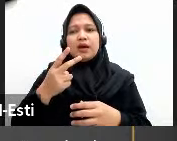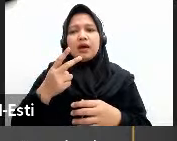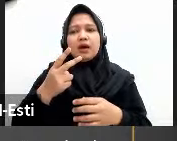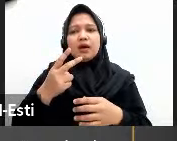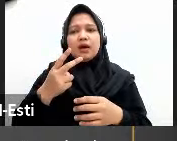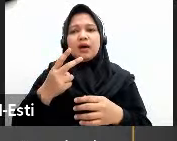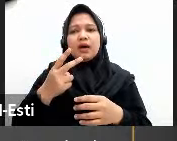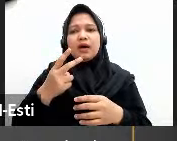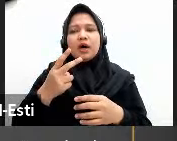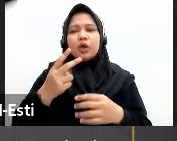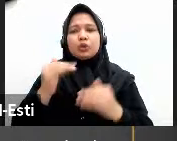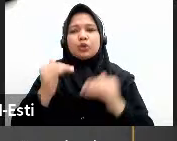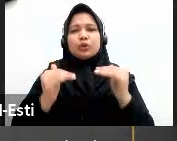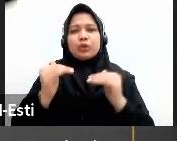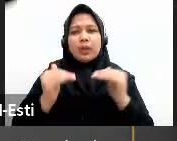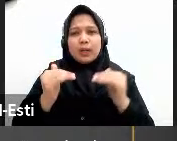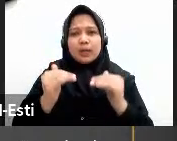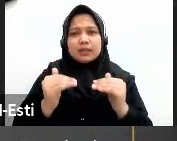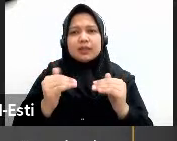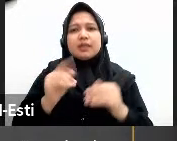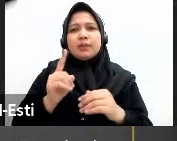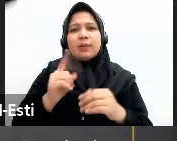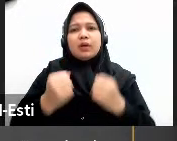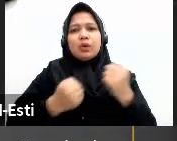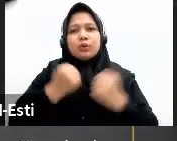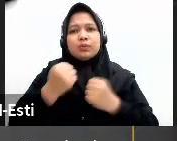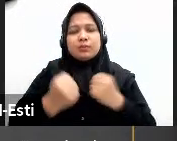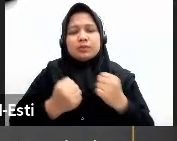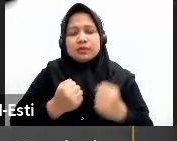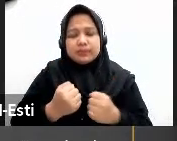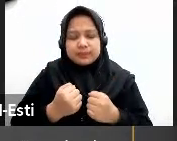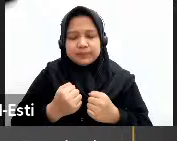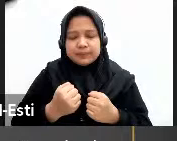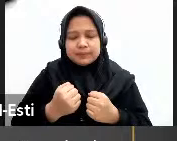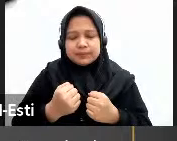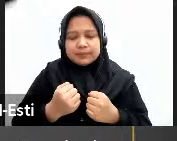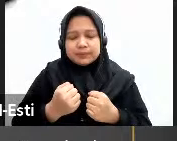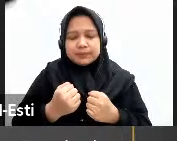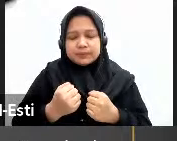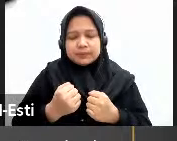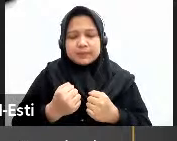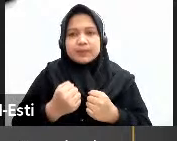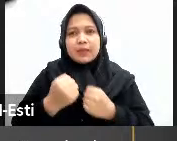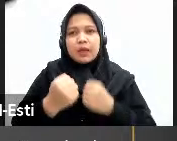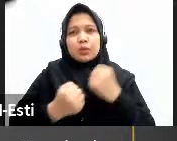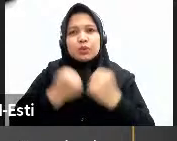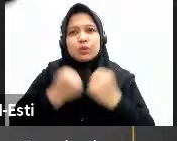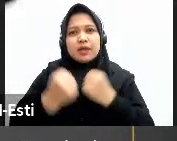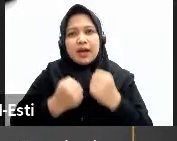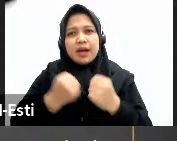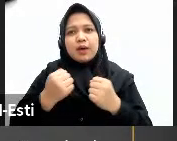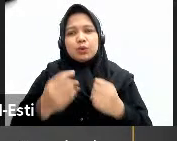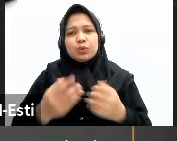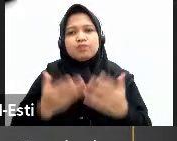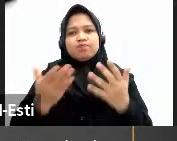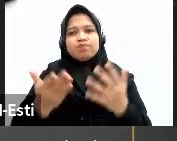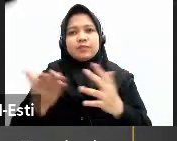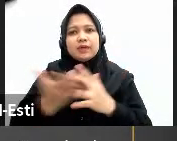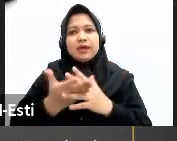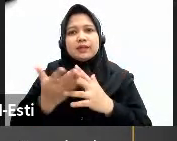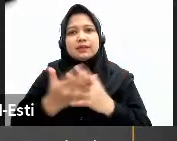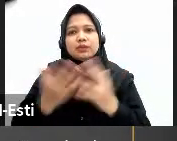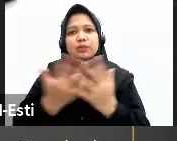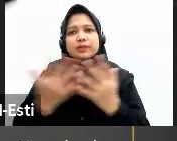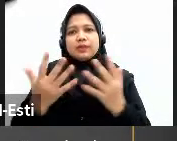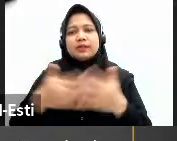adalah salah satu apa namanya upaya untuk sebetulnya membuka akses kepada masyarakat Hai luas ya